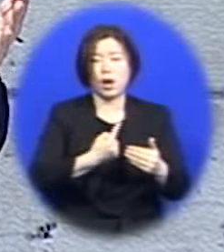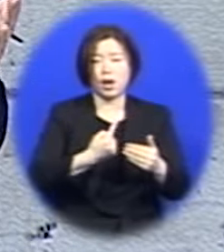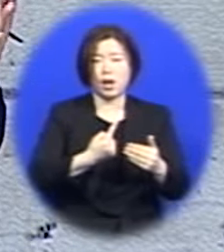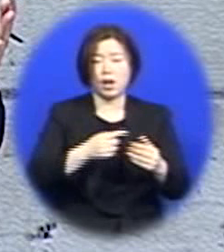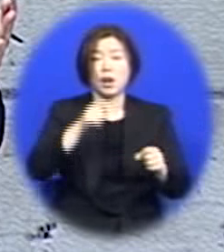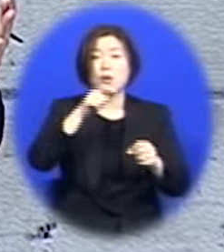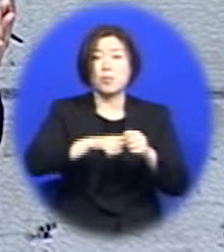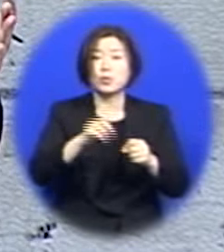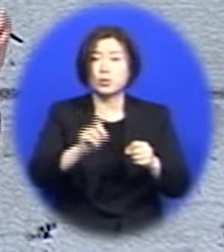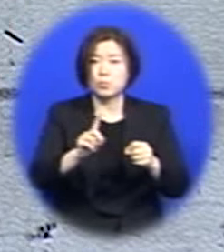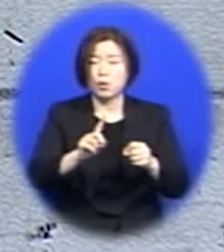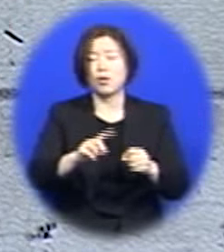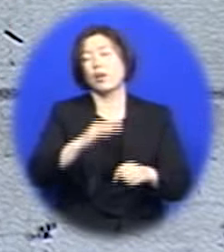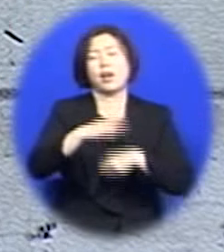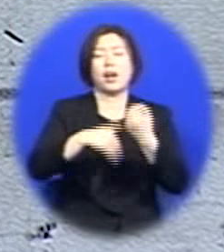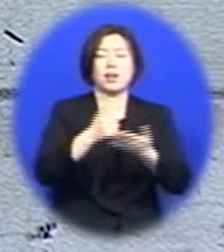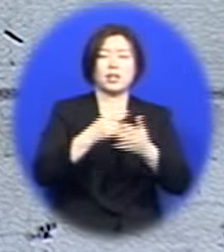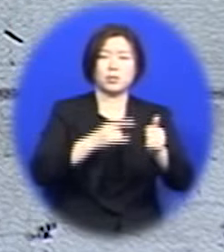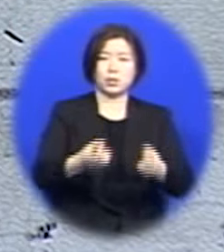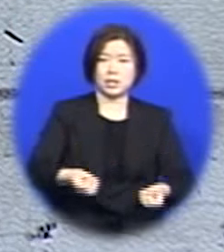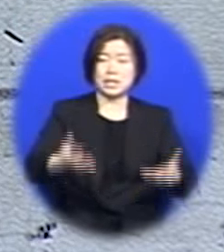제사 드리려고 해요.